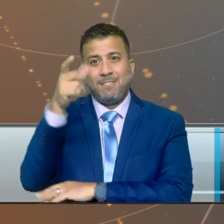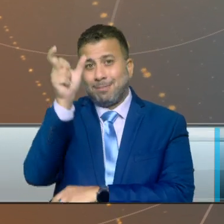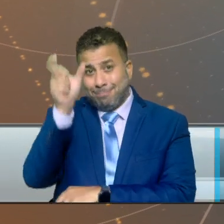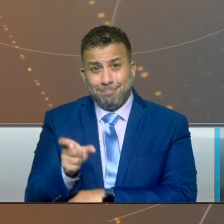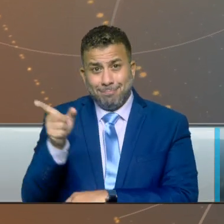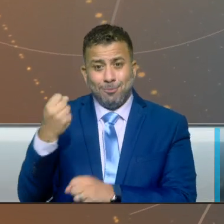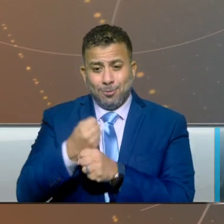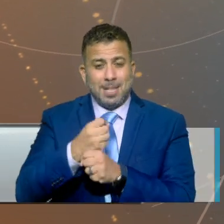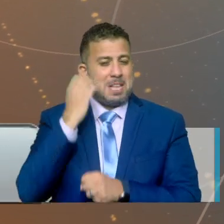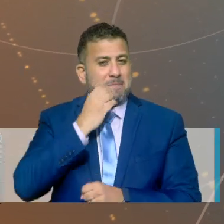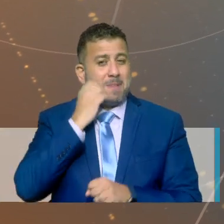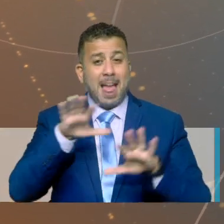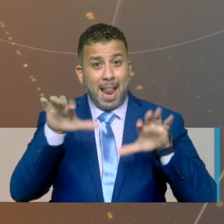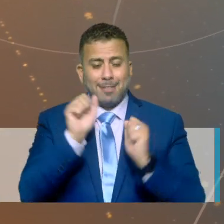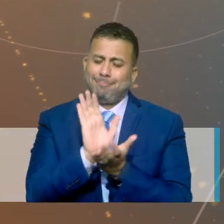لبلاده لدى دوله الامارات